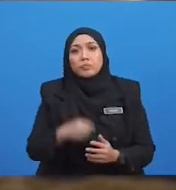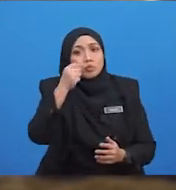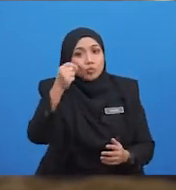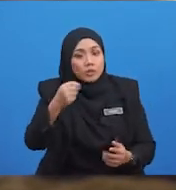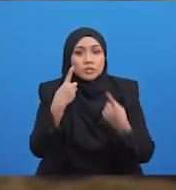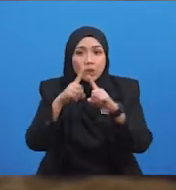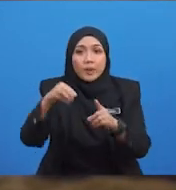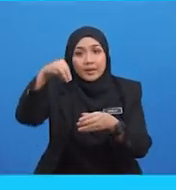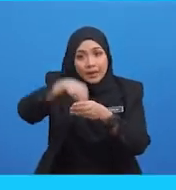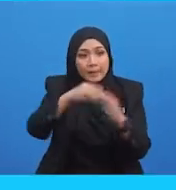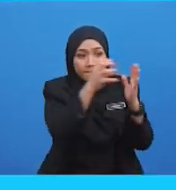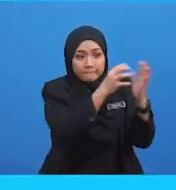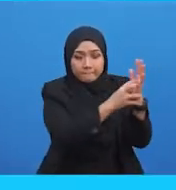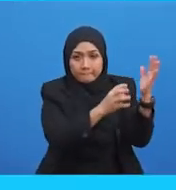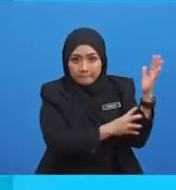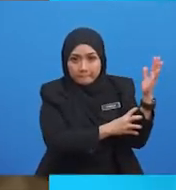bentuk pemerenggan.